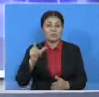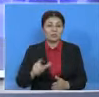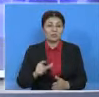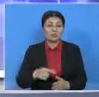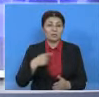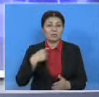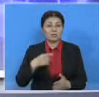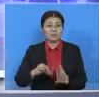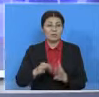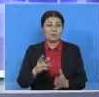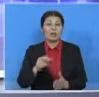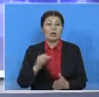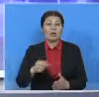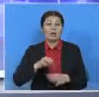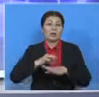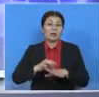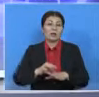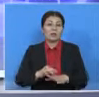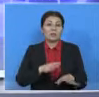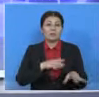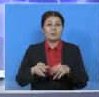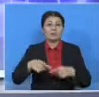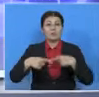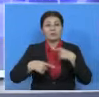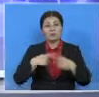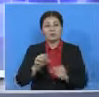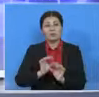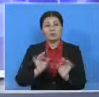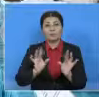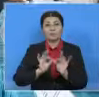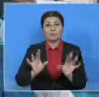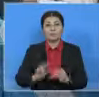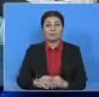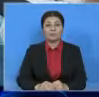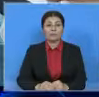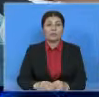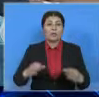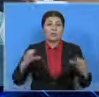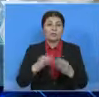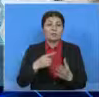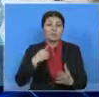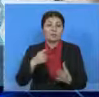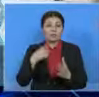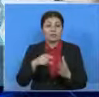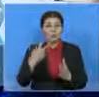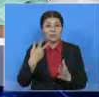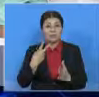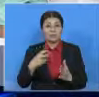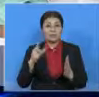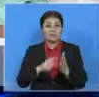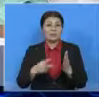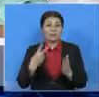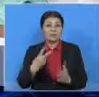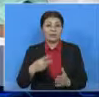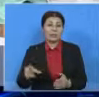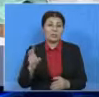том, как проходило голосование в населенном пункте, в нашем следующем сюжете. На участок голосования номер 272 пришли жители